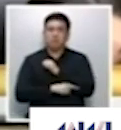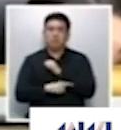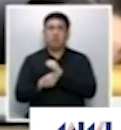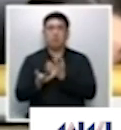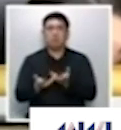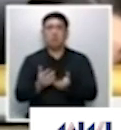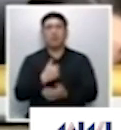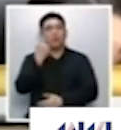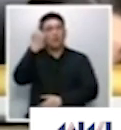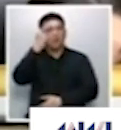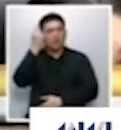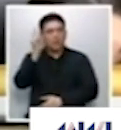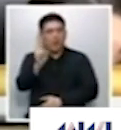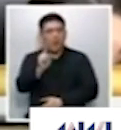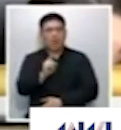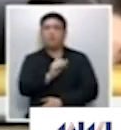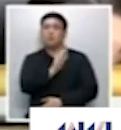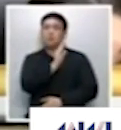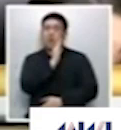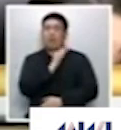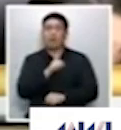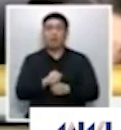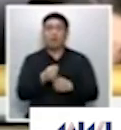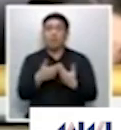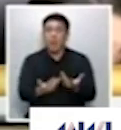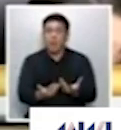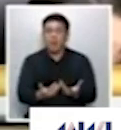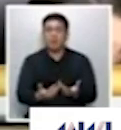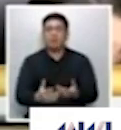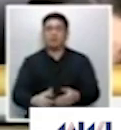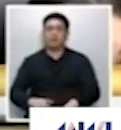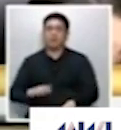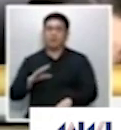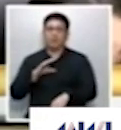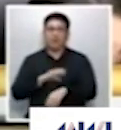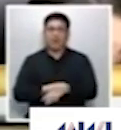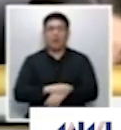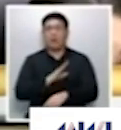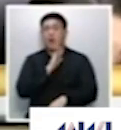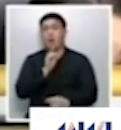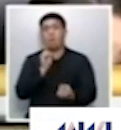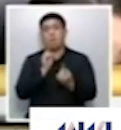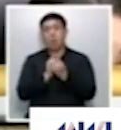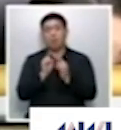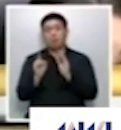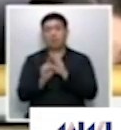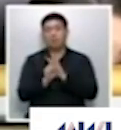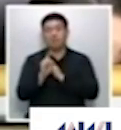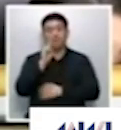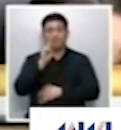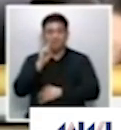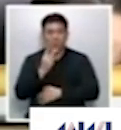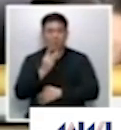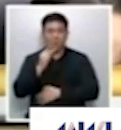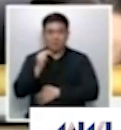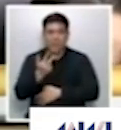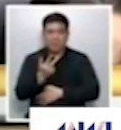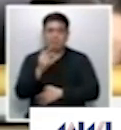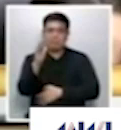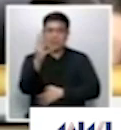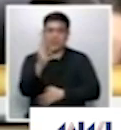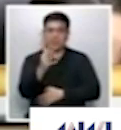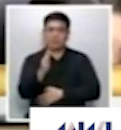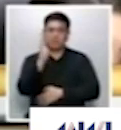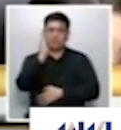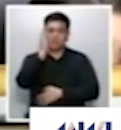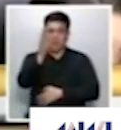าว่าจะทำอย่างไรจึงจะไม่เกิดเหตุการณ์เช่นนี้อีกต่อไปครับผม